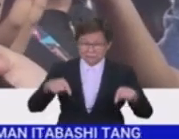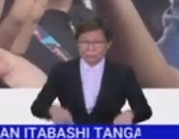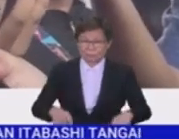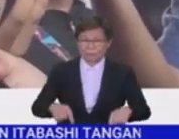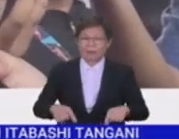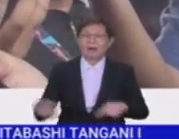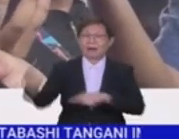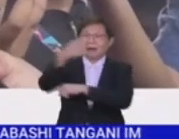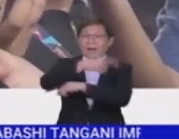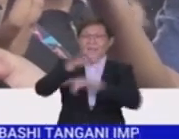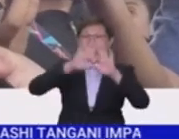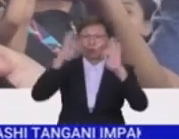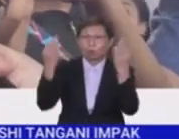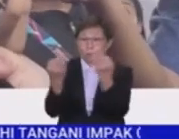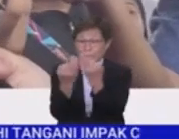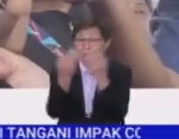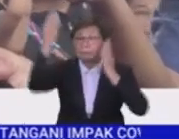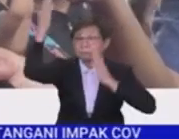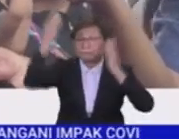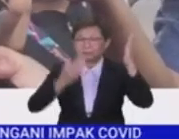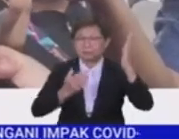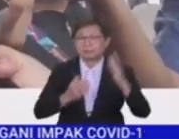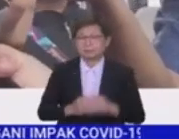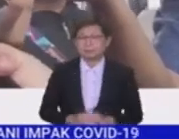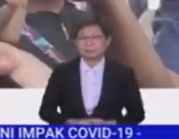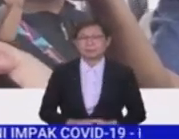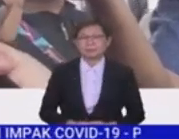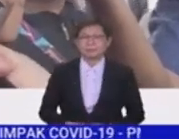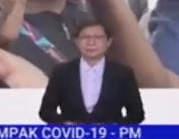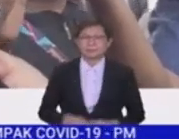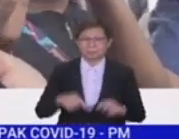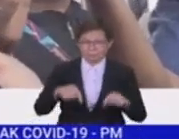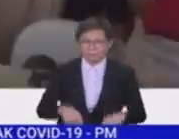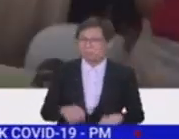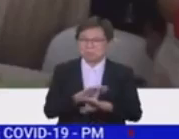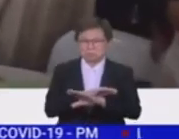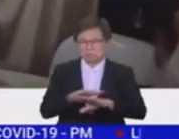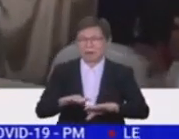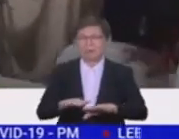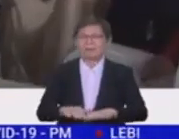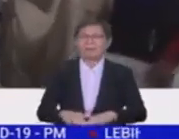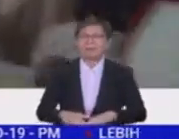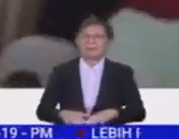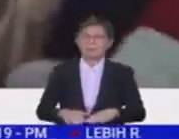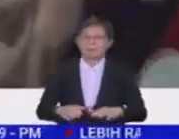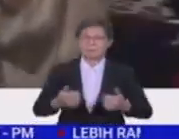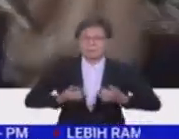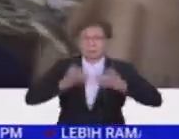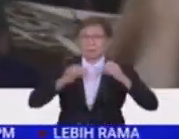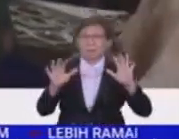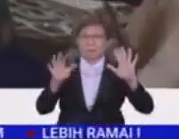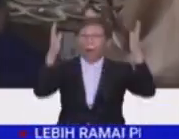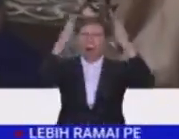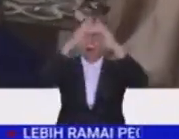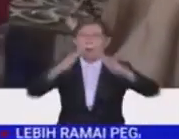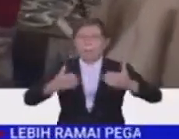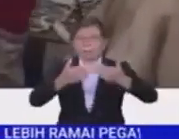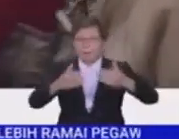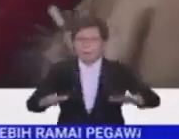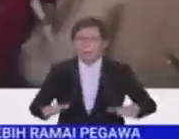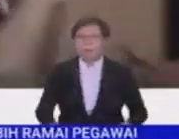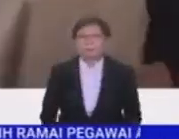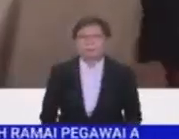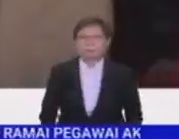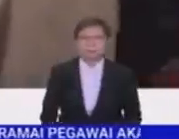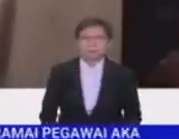Malaysia lah, bukan hanya Majlis Hari Raya Kementerian. Turut hadir Menteri Alam Sekitar dan Air